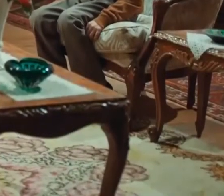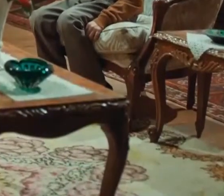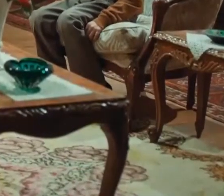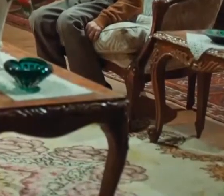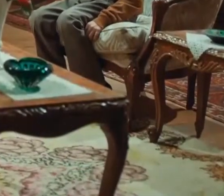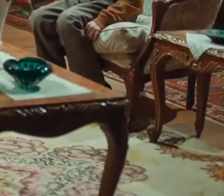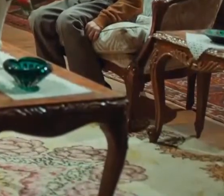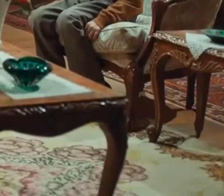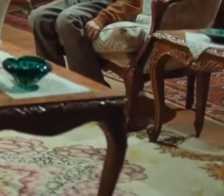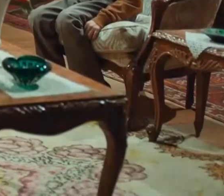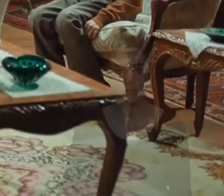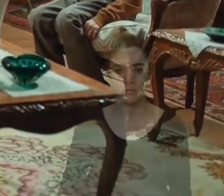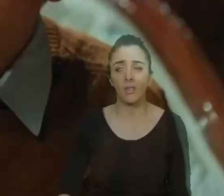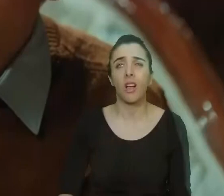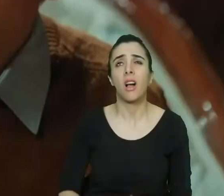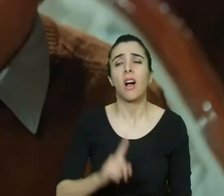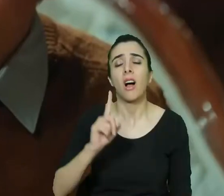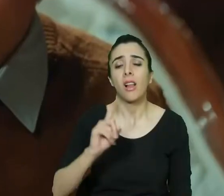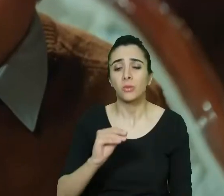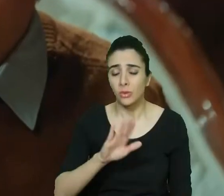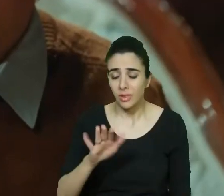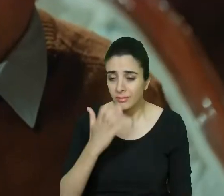baktı. Ey yetimlerin Rabbi.